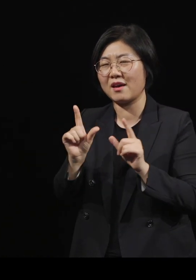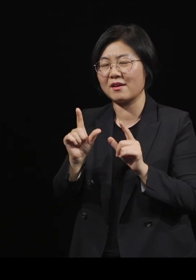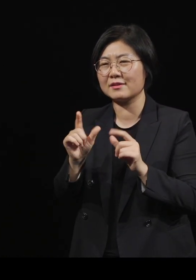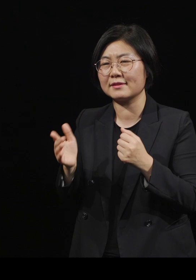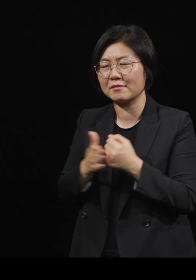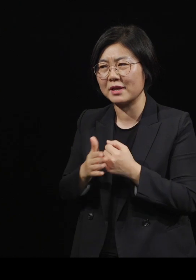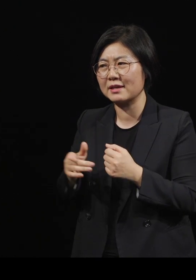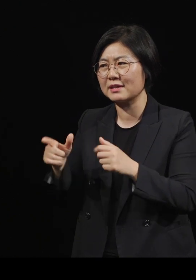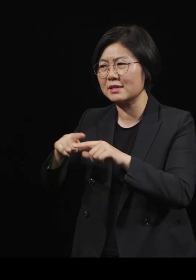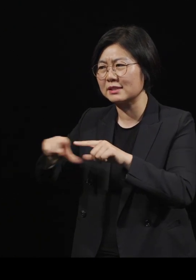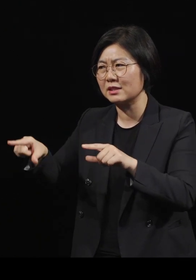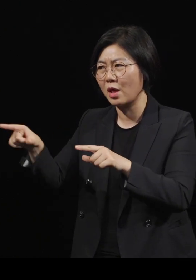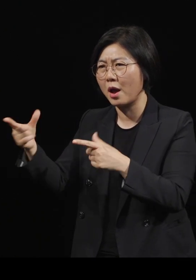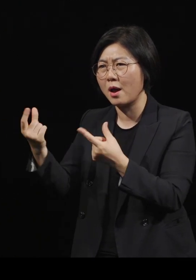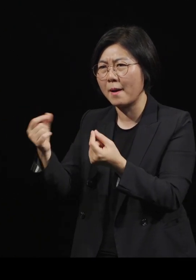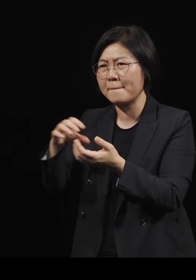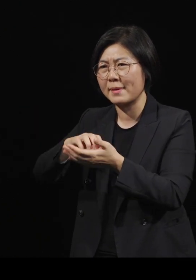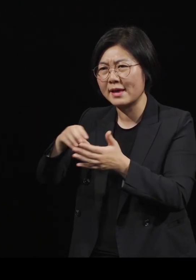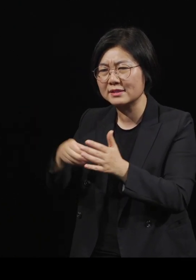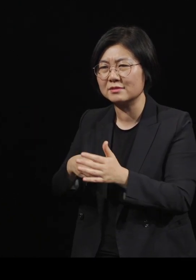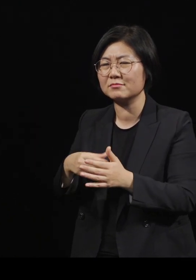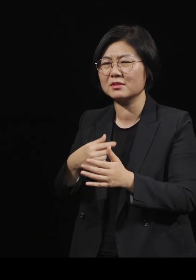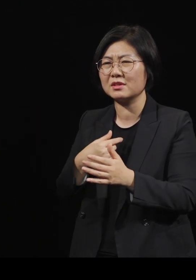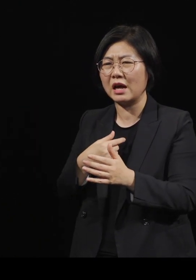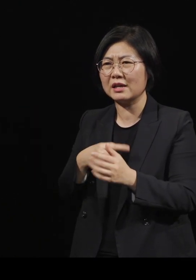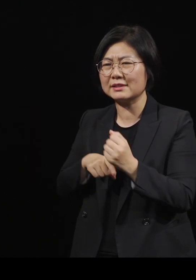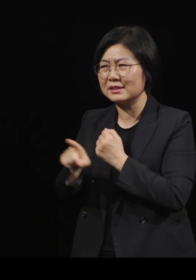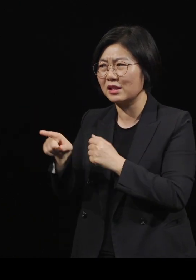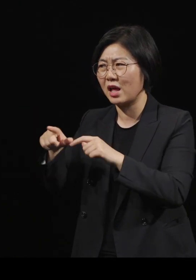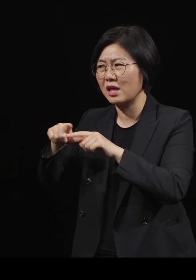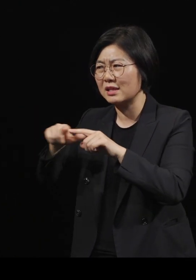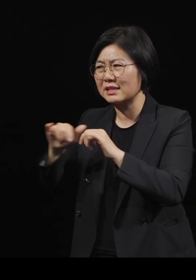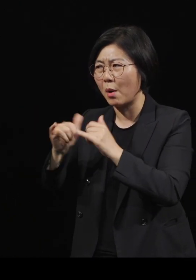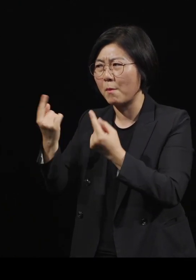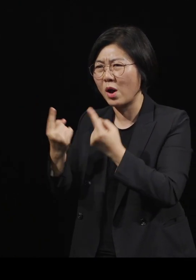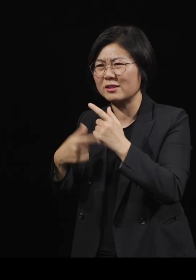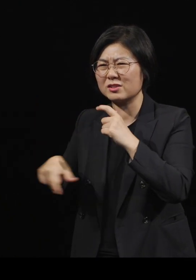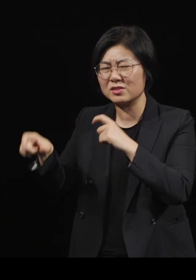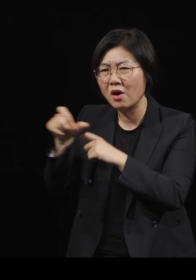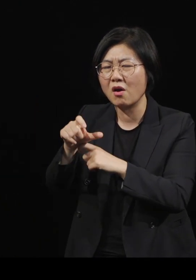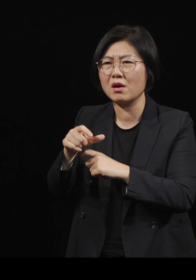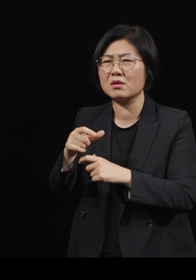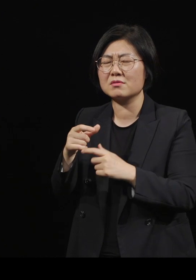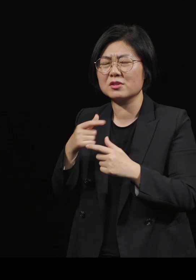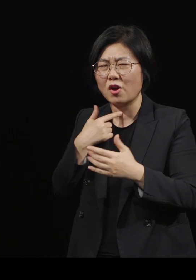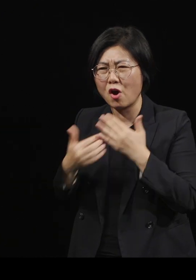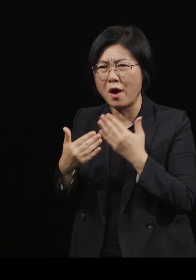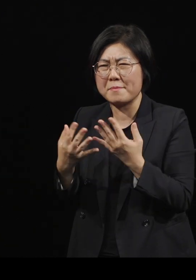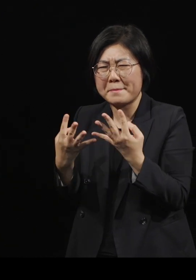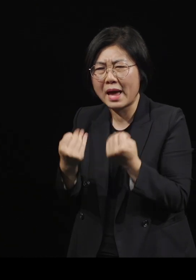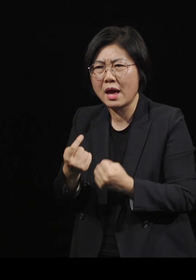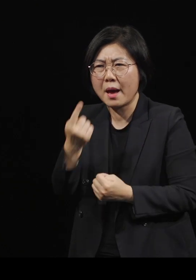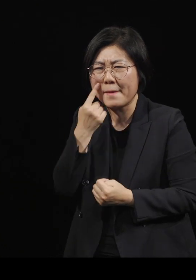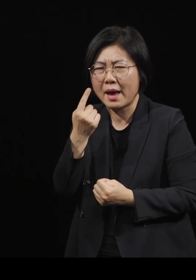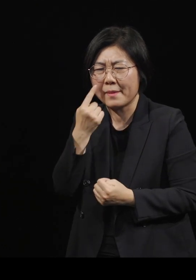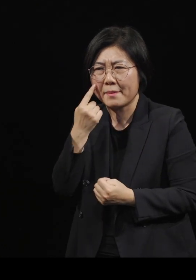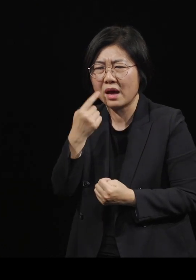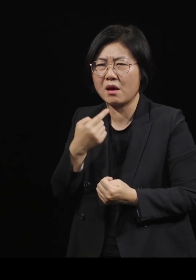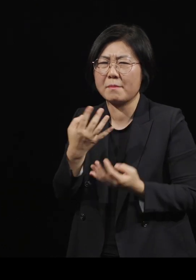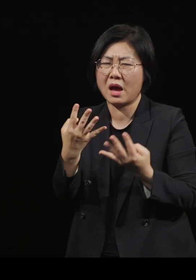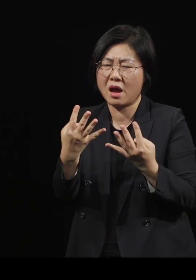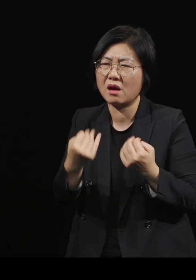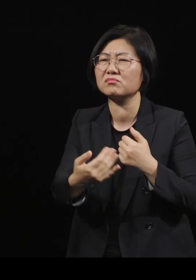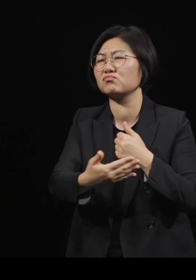그래서 비장애인만큼, 아니, 더 오히려 비장애인보다 훨씬 더 많은 경험을 할 수